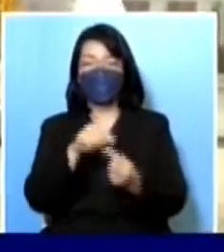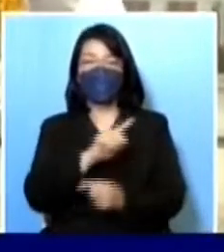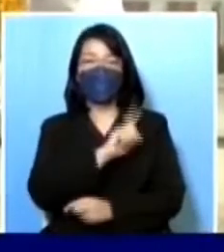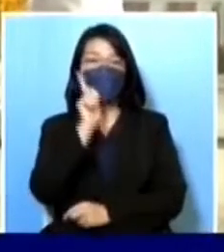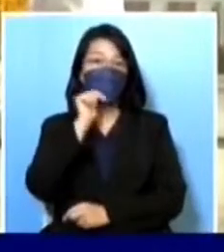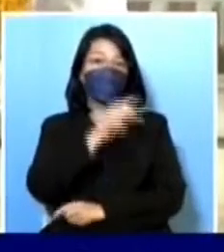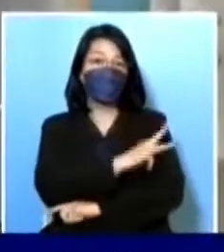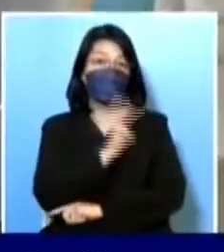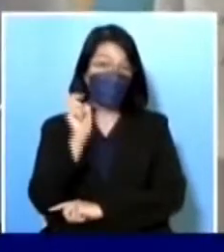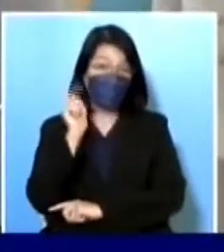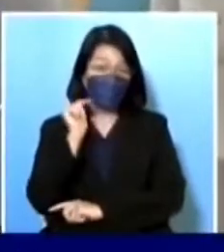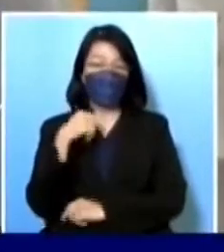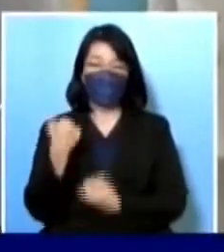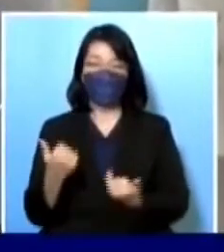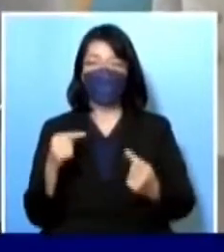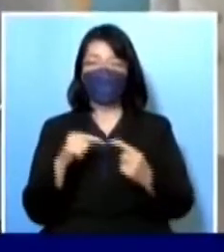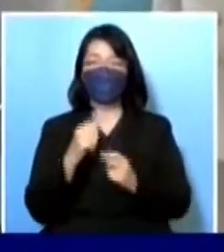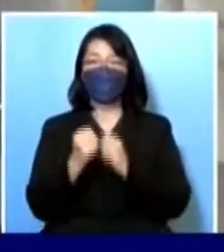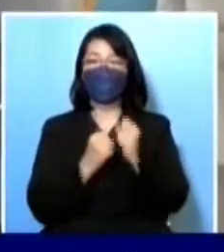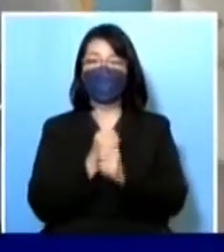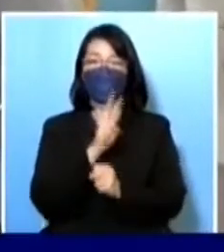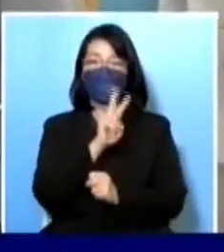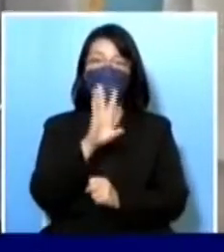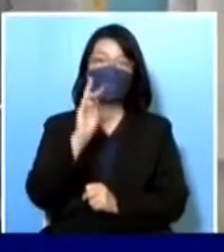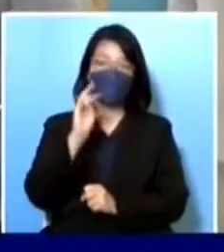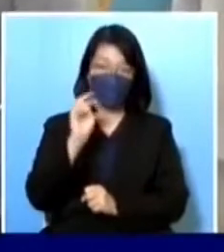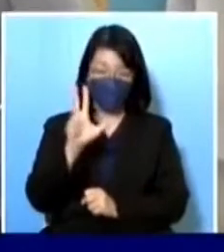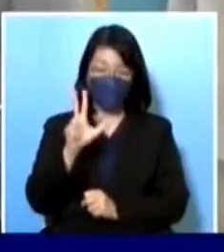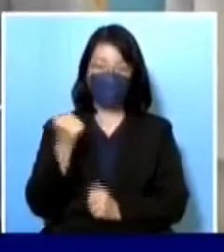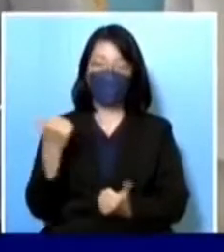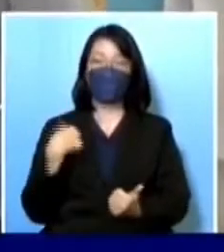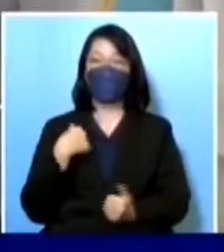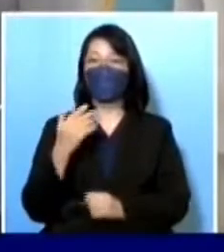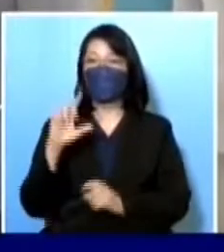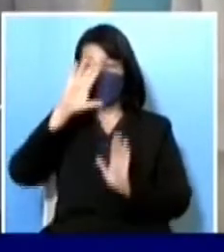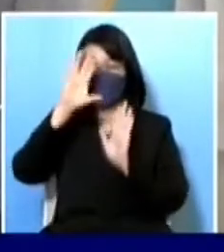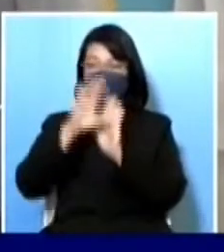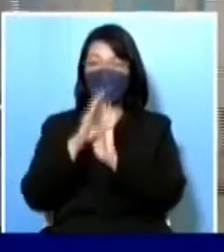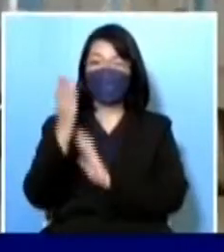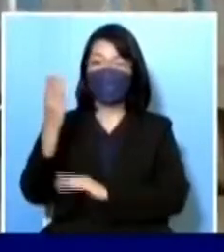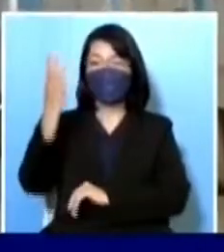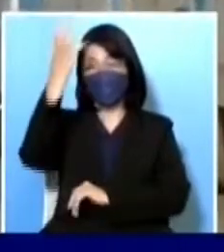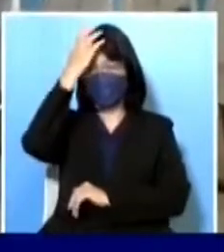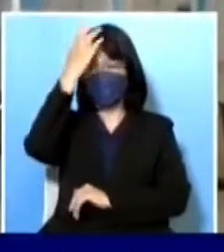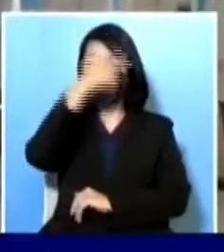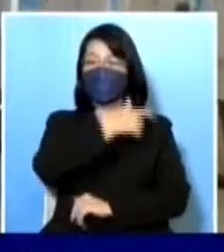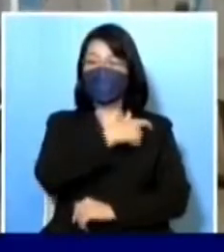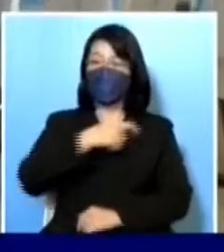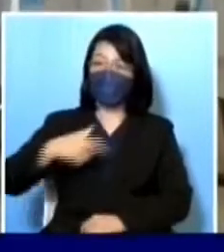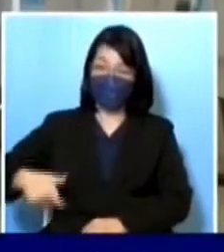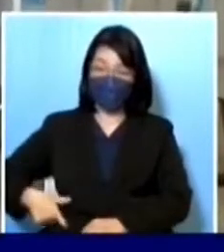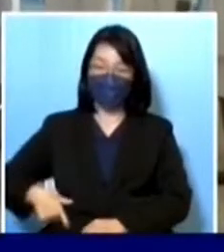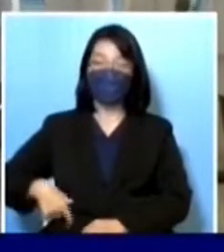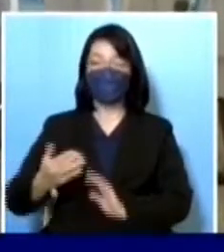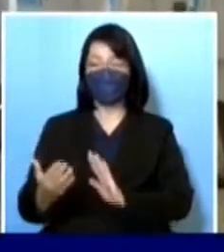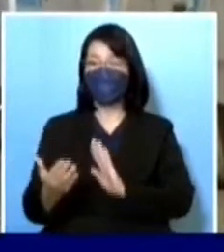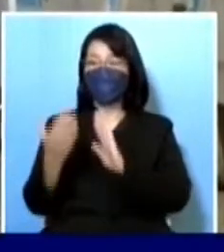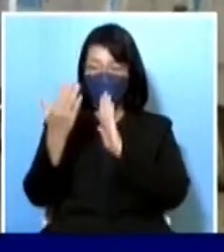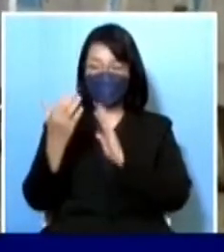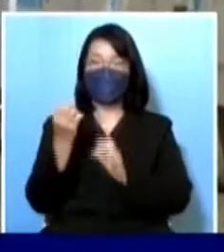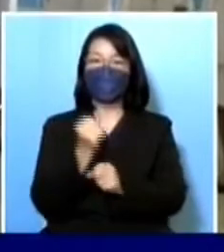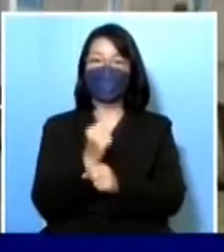ปี2563พร้อมมอบพระฉายาลักษณ์สมเด็จพระนางเจ้าสิริกิติ์พระบรมราชินีนาถพระบรมราชชนนีพันปีหลวง